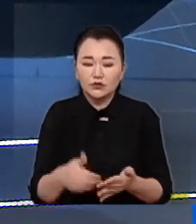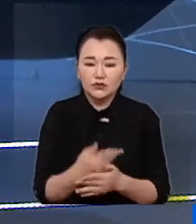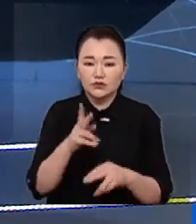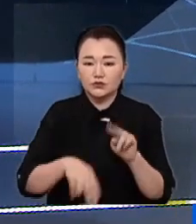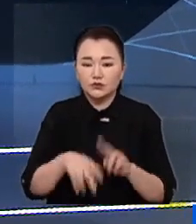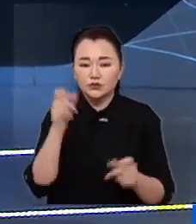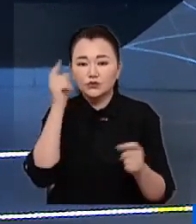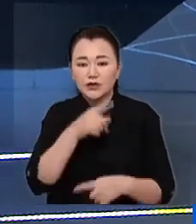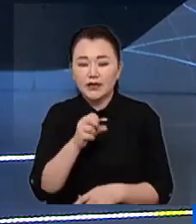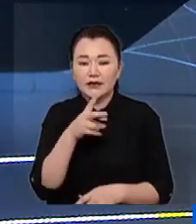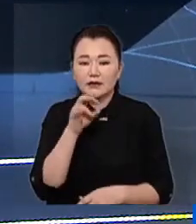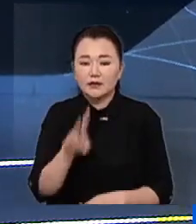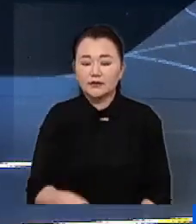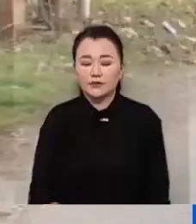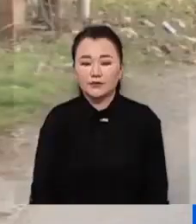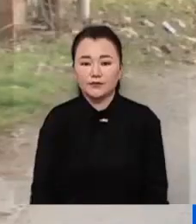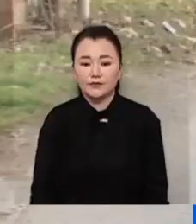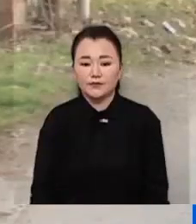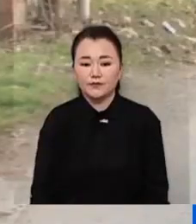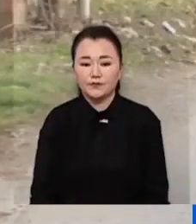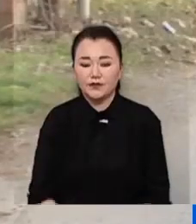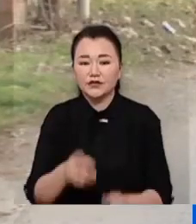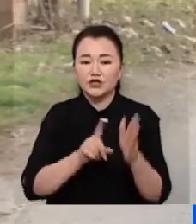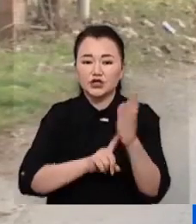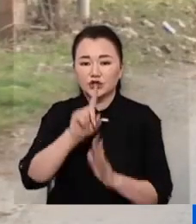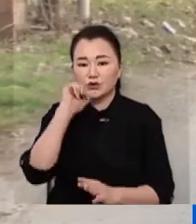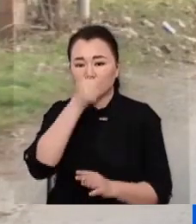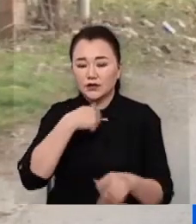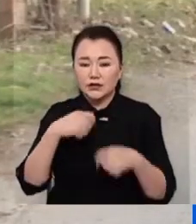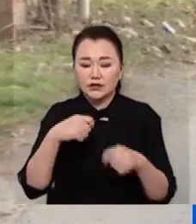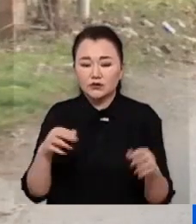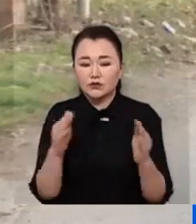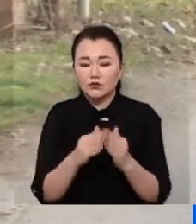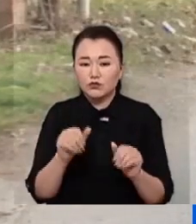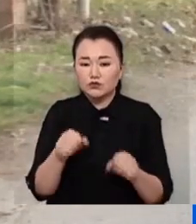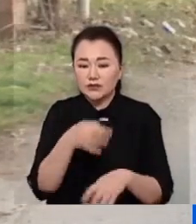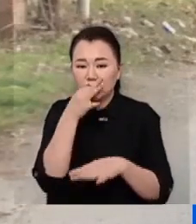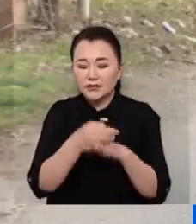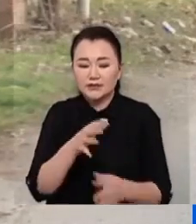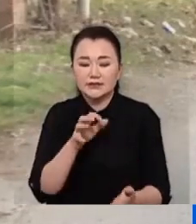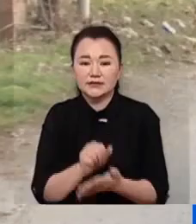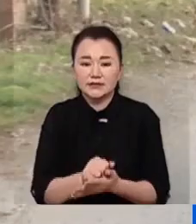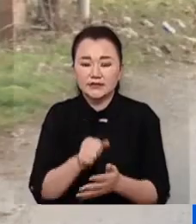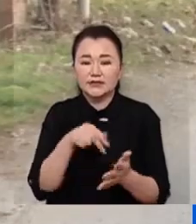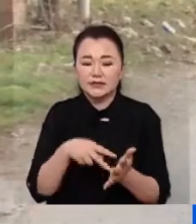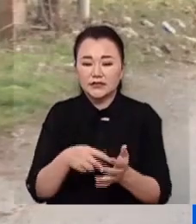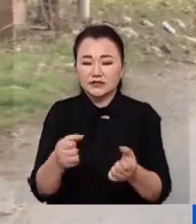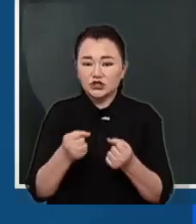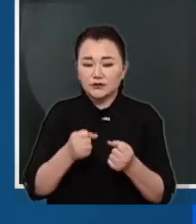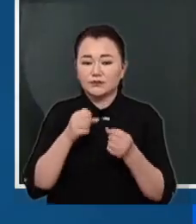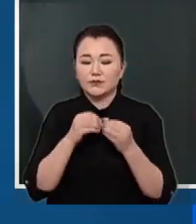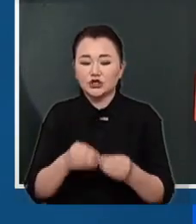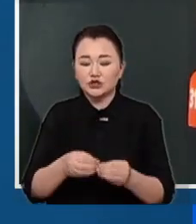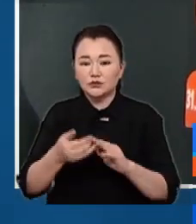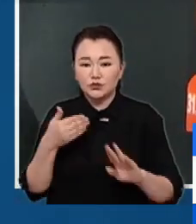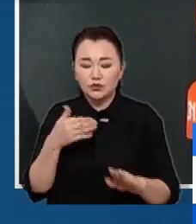новостройки? Узнавал Еламан Раимбеков. С начала года рынок недвижимости, можно сказать, замер. Цены держатся на прежнем уровне,